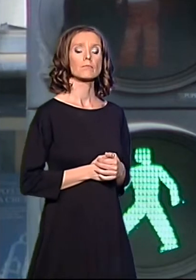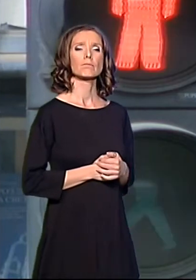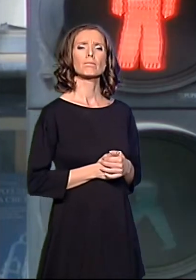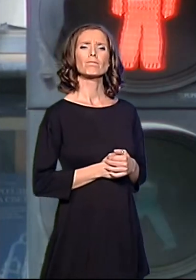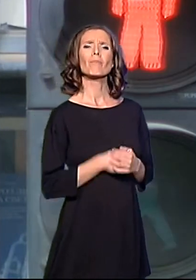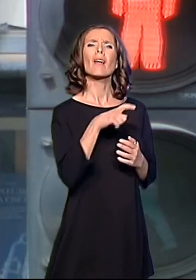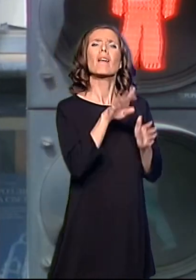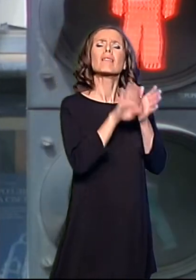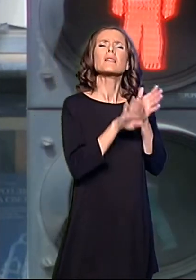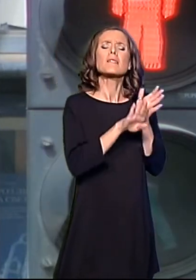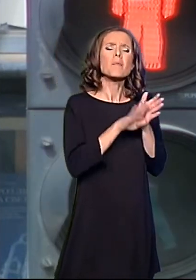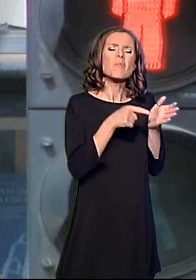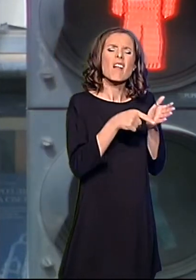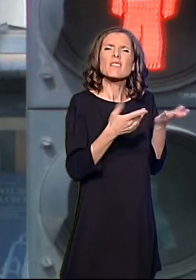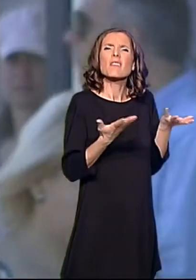šta je diskriminacija?